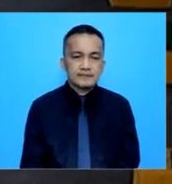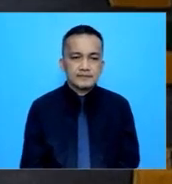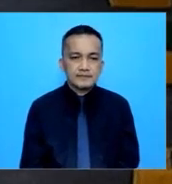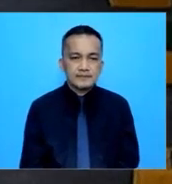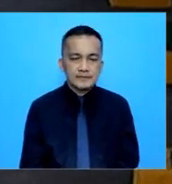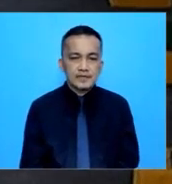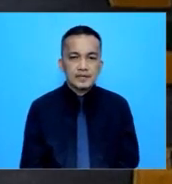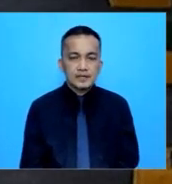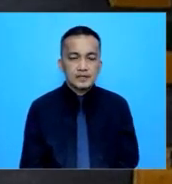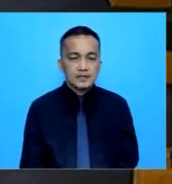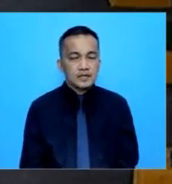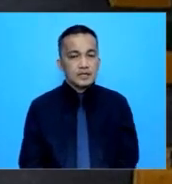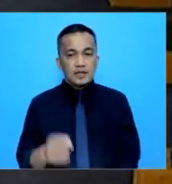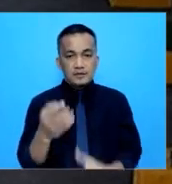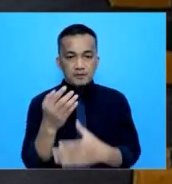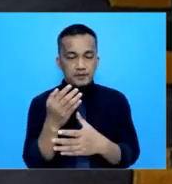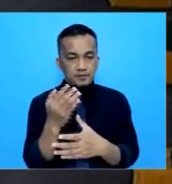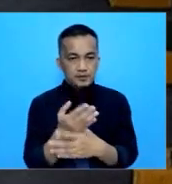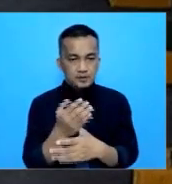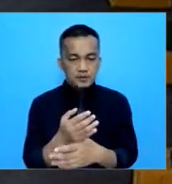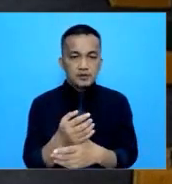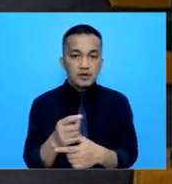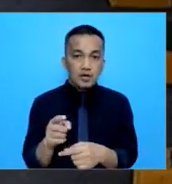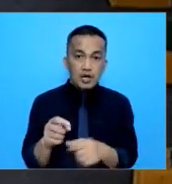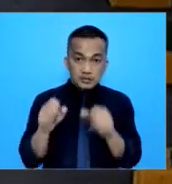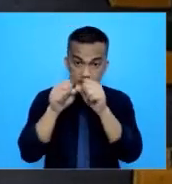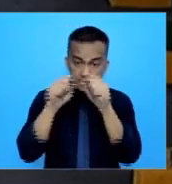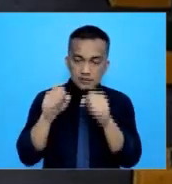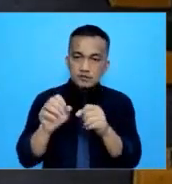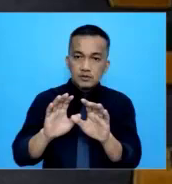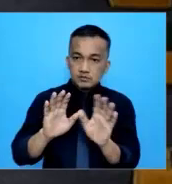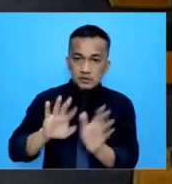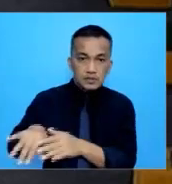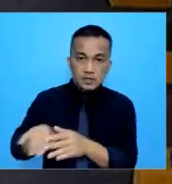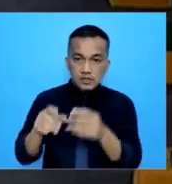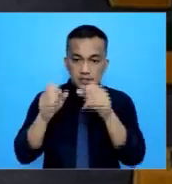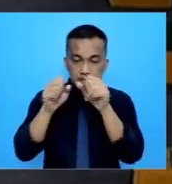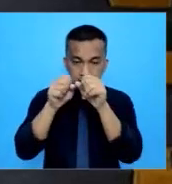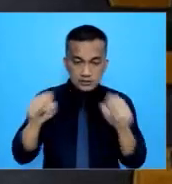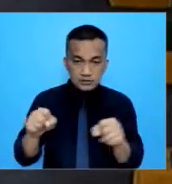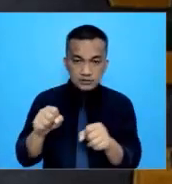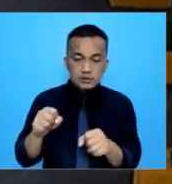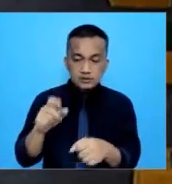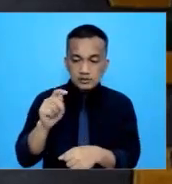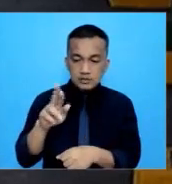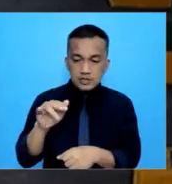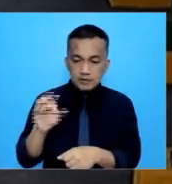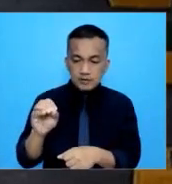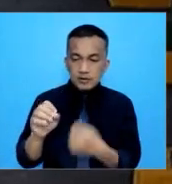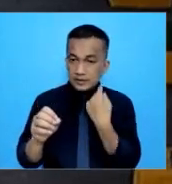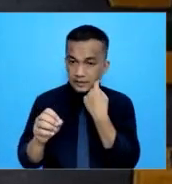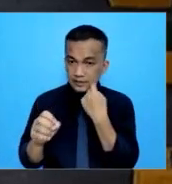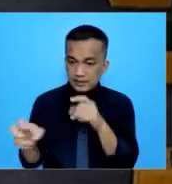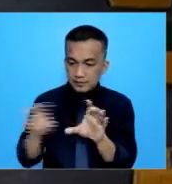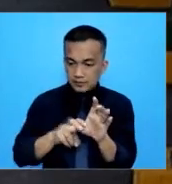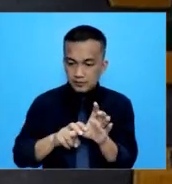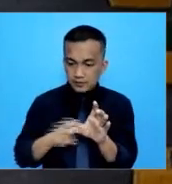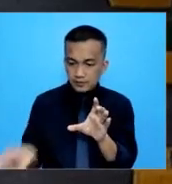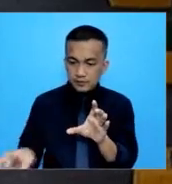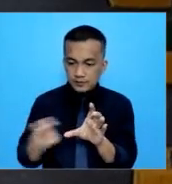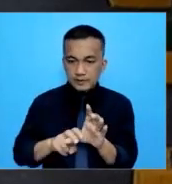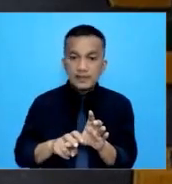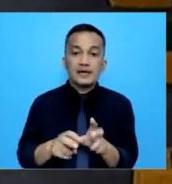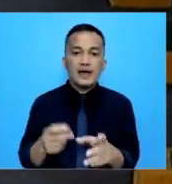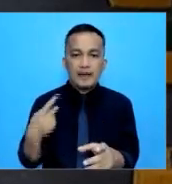Julius, operational na itong tramo station ng EDSA Busway. Katunayan, kanina lang ay may dumaang mga bus dito para magsakay at baba ng mga pasahero. Yun nga